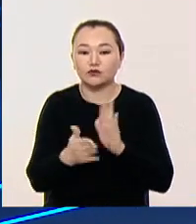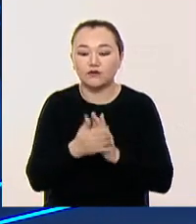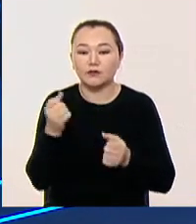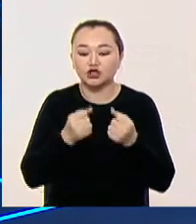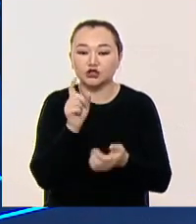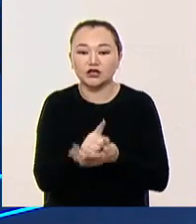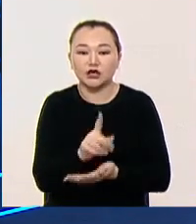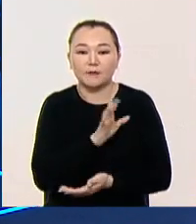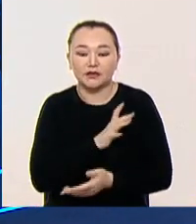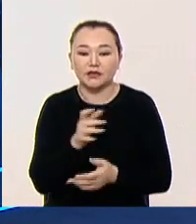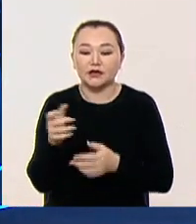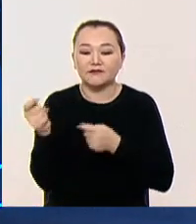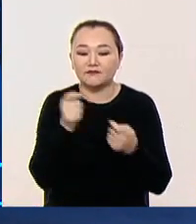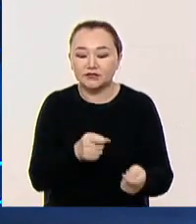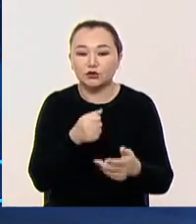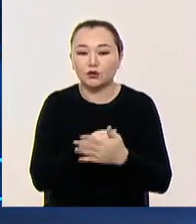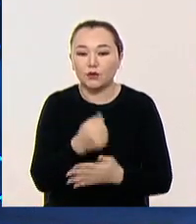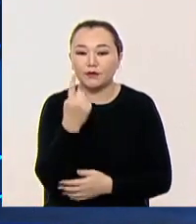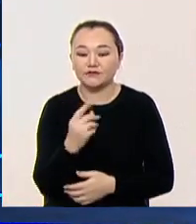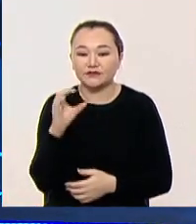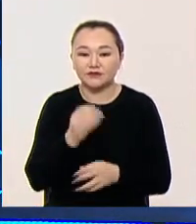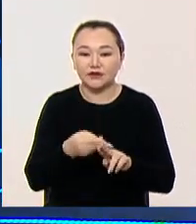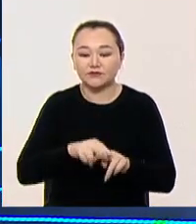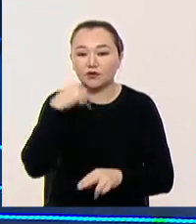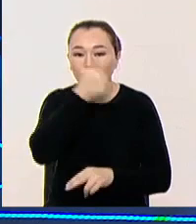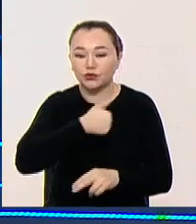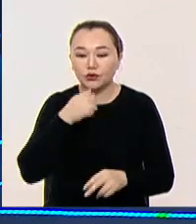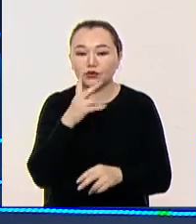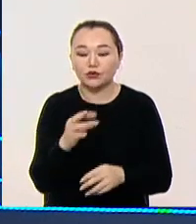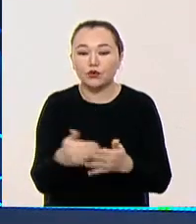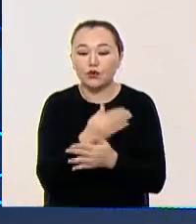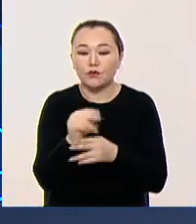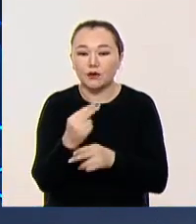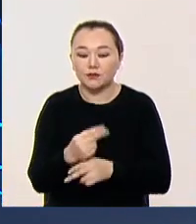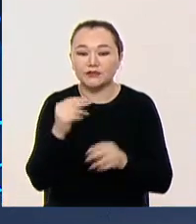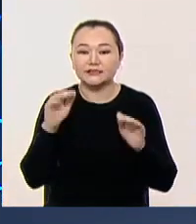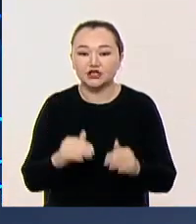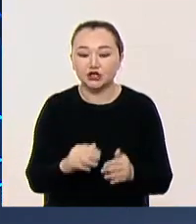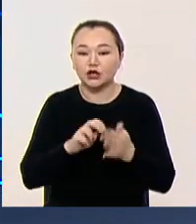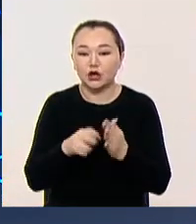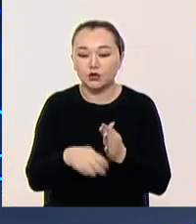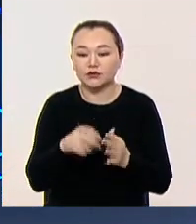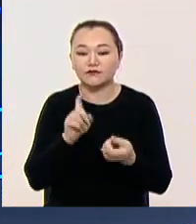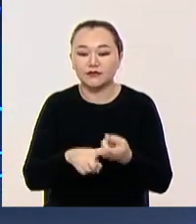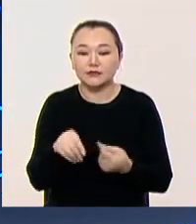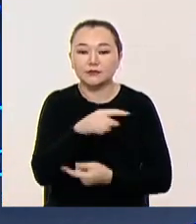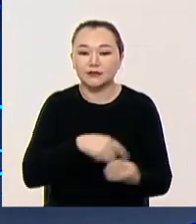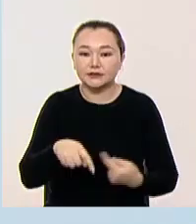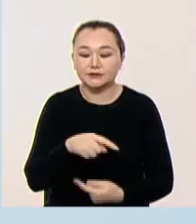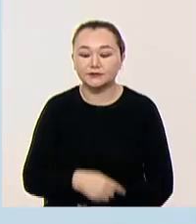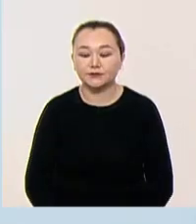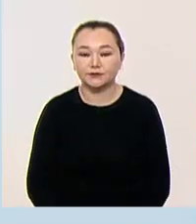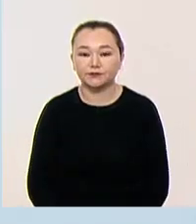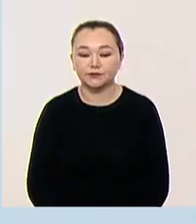машина должна быть введена в страну до 1 сентября этого года новые поправки по снижению налогов коснулись и бизнеса